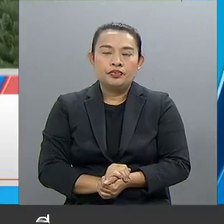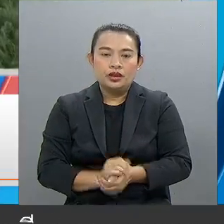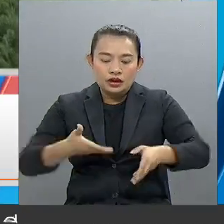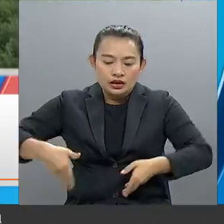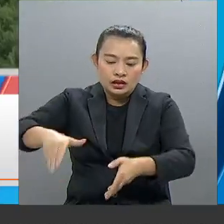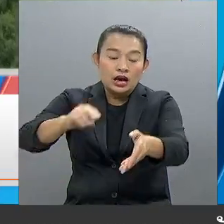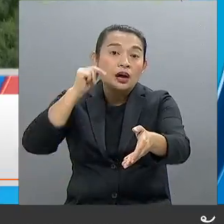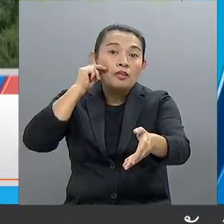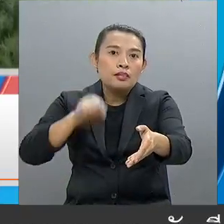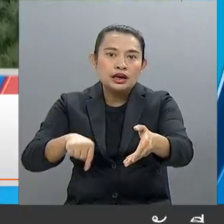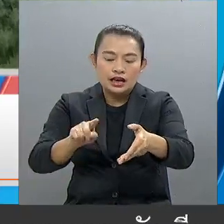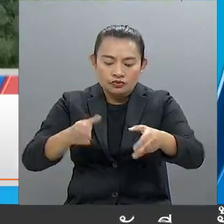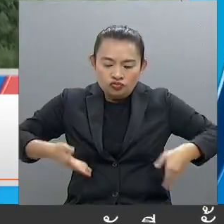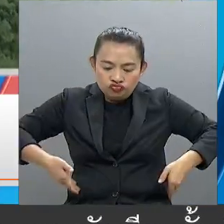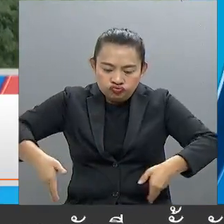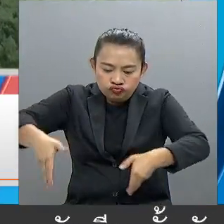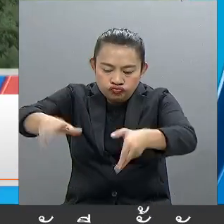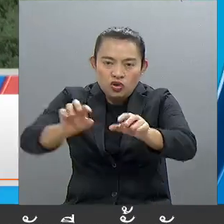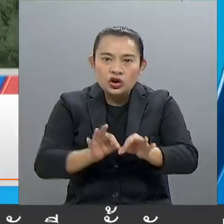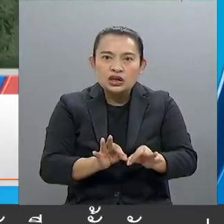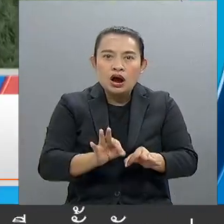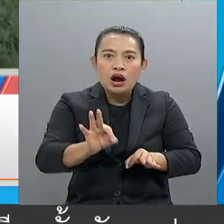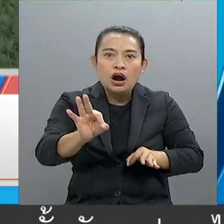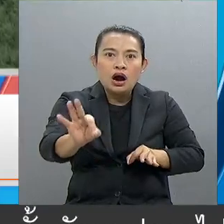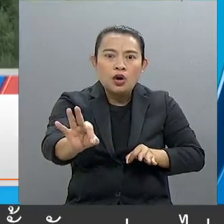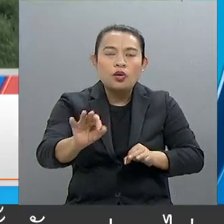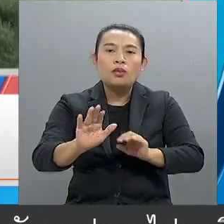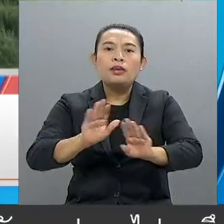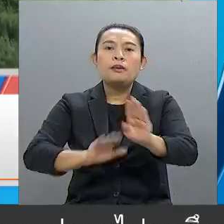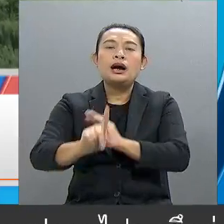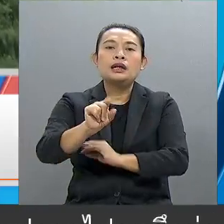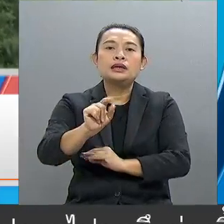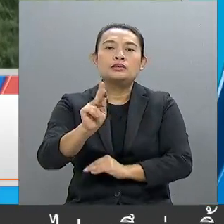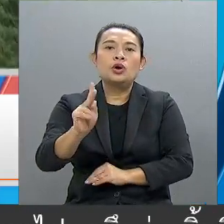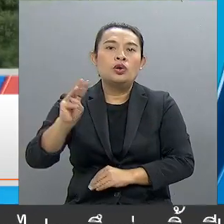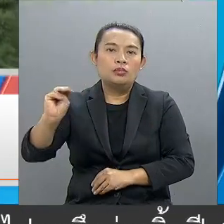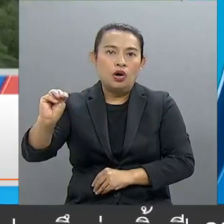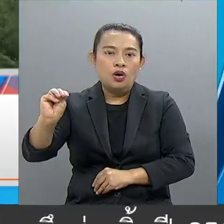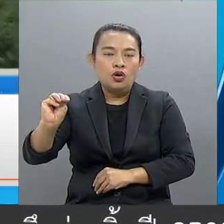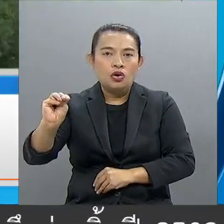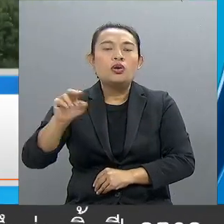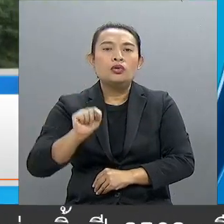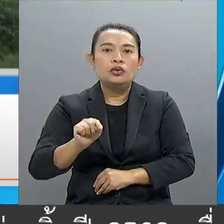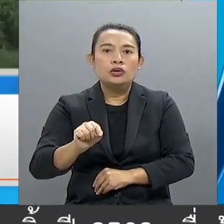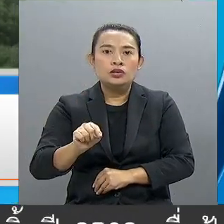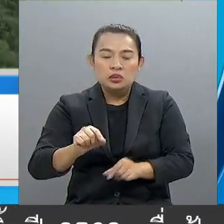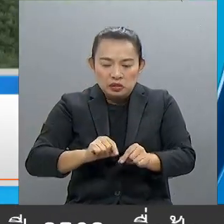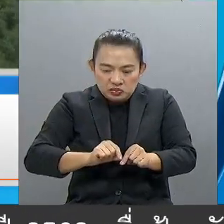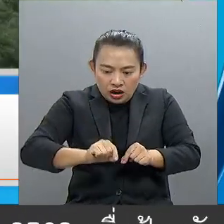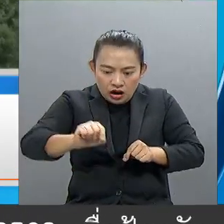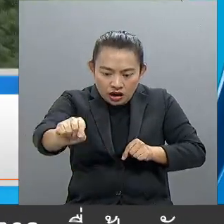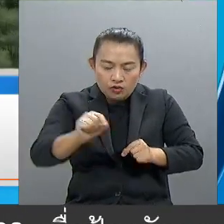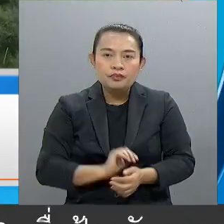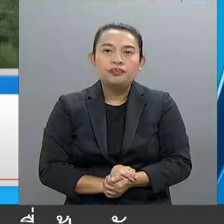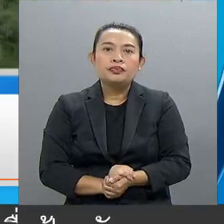าก20กิโลเมตรนะครับแล้วก็ต่อเนื่องกับคลองระบายชัยนาทป่าสักสามนะครับซึ่งมีความย